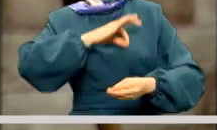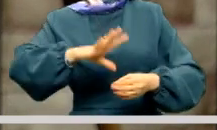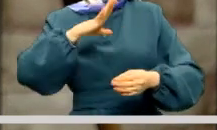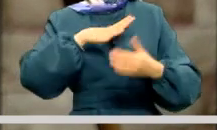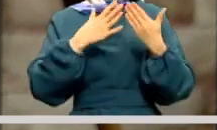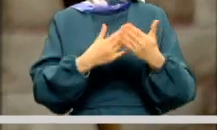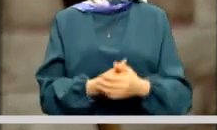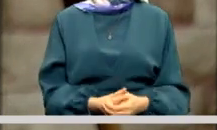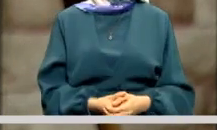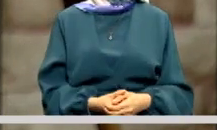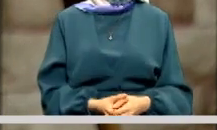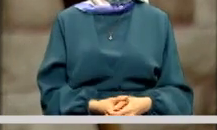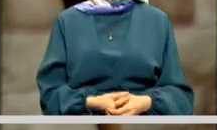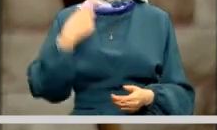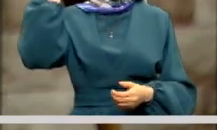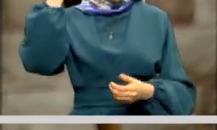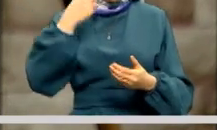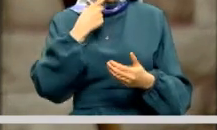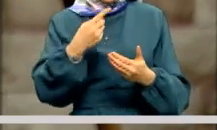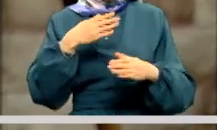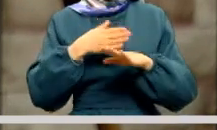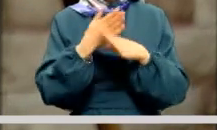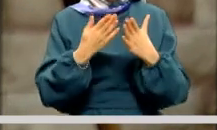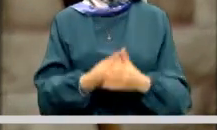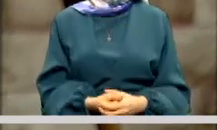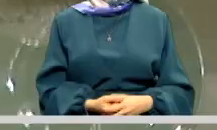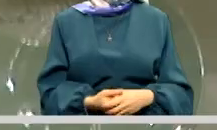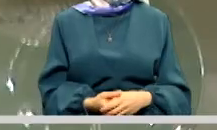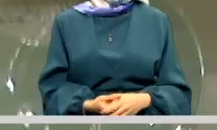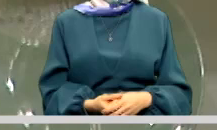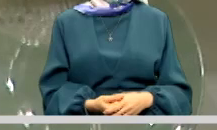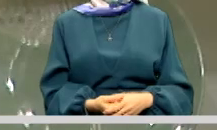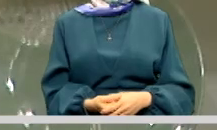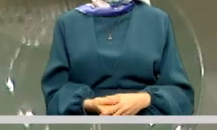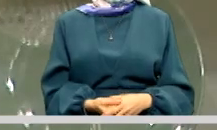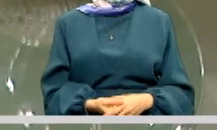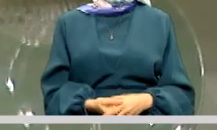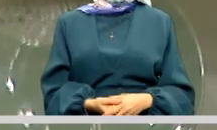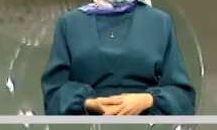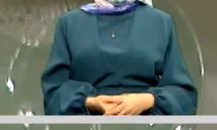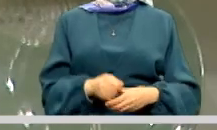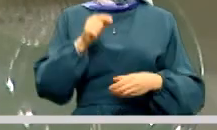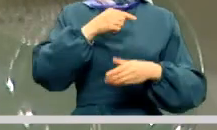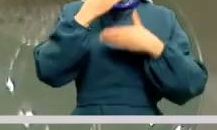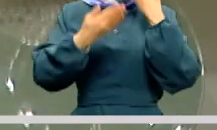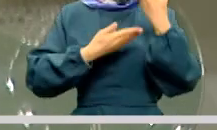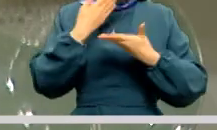tarafından herhalde yorumlanması daha uygun olur diye düşünüyorum Hocam ben sana sanıyorum Tam da bu anlattıklarınız